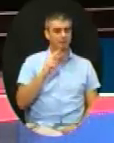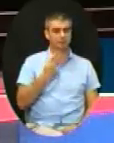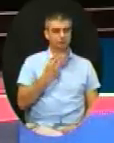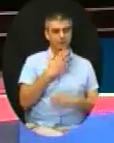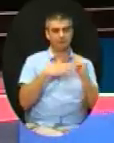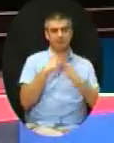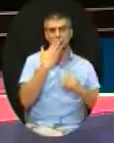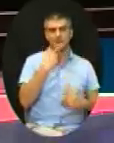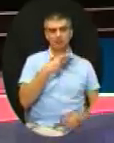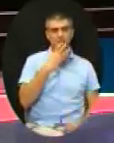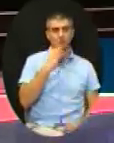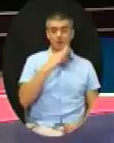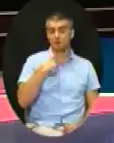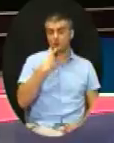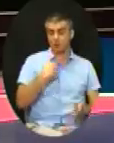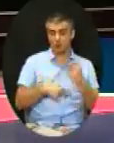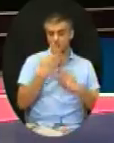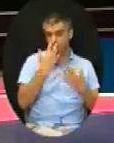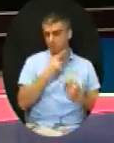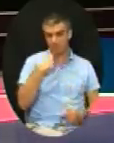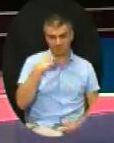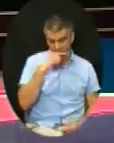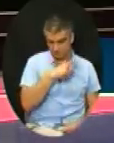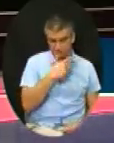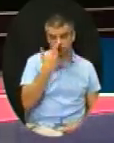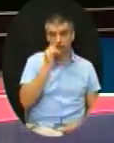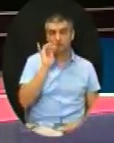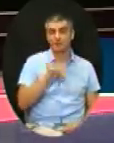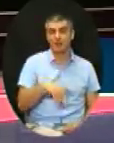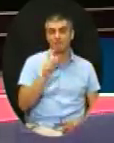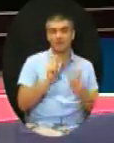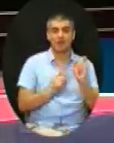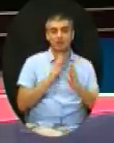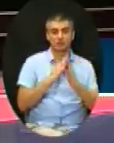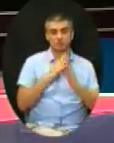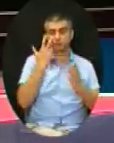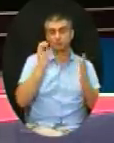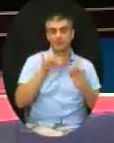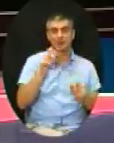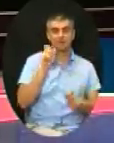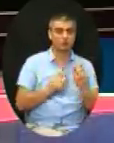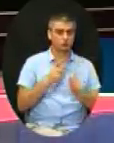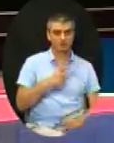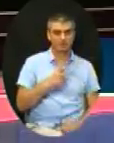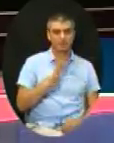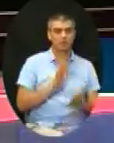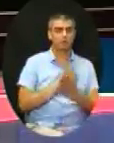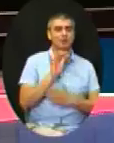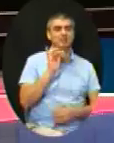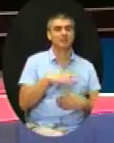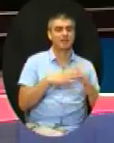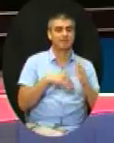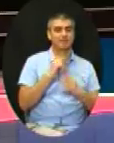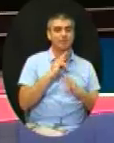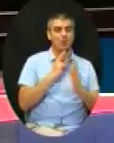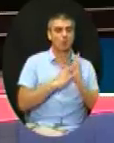הבנייה הישראלית ביהודה ושומרון, אני חוזר על המספר, אולי פספסנו, 70 אלף תושבים, 80 אלף תושבים, 18 אלף